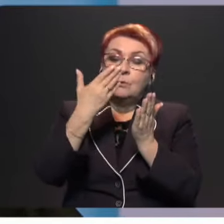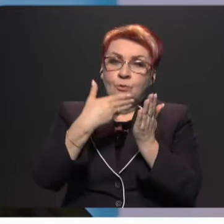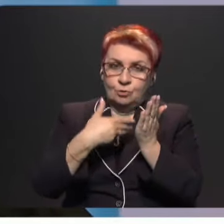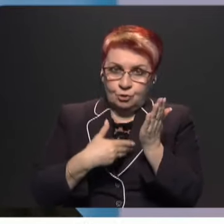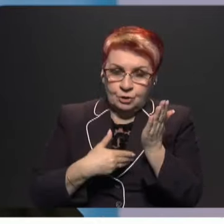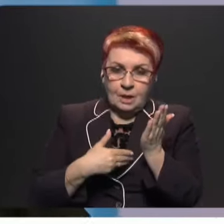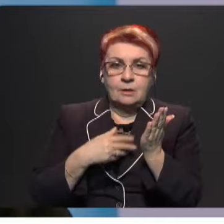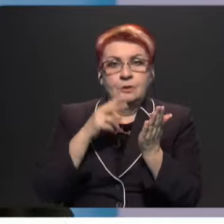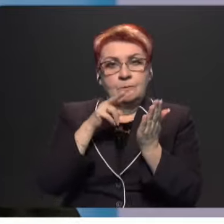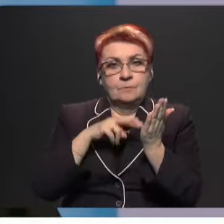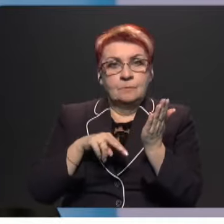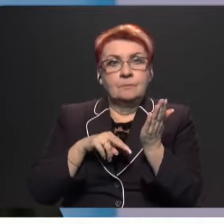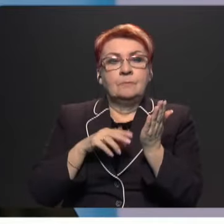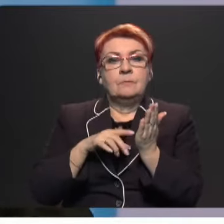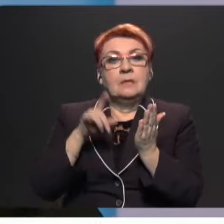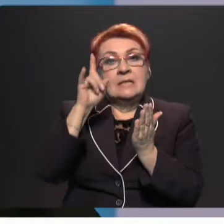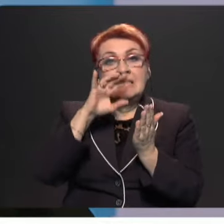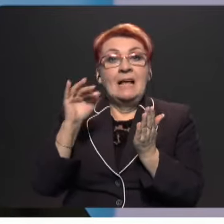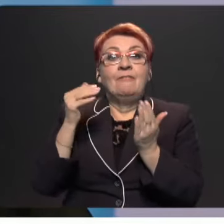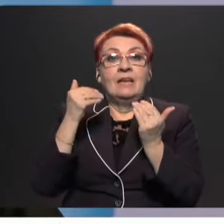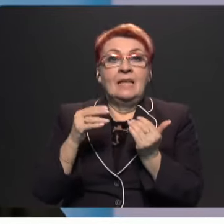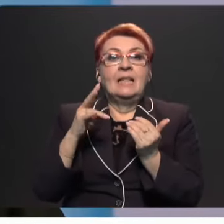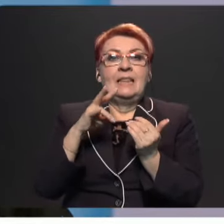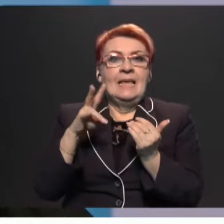кафизму, смотришь, написано «Слава и ныне».